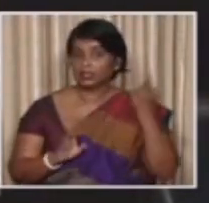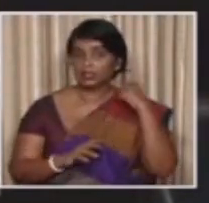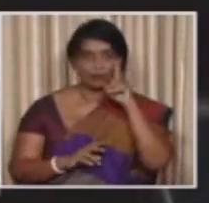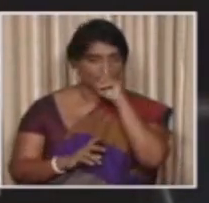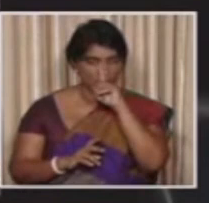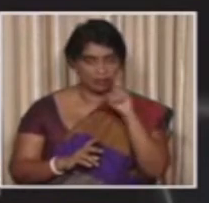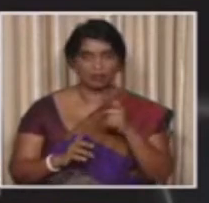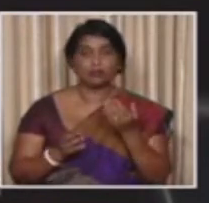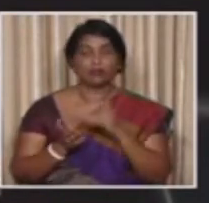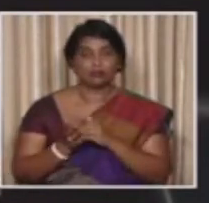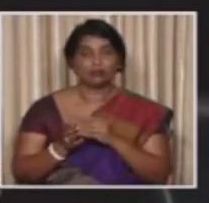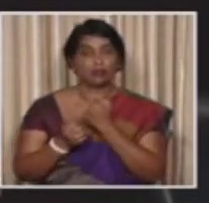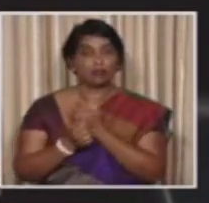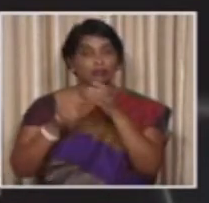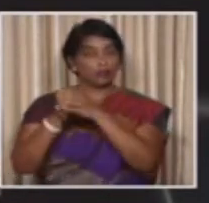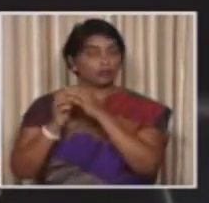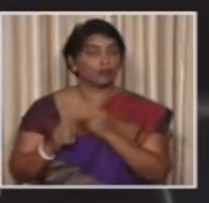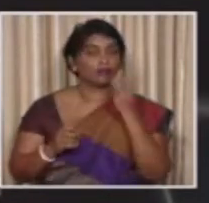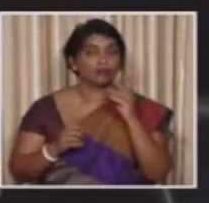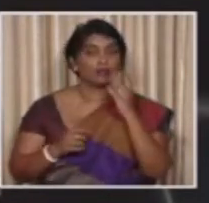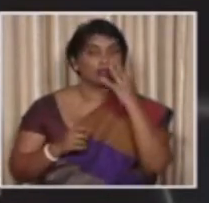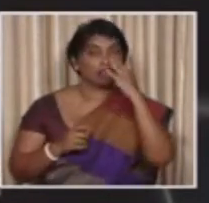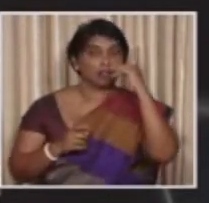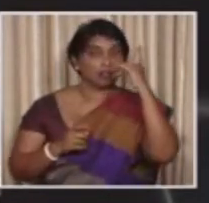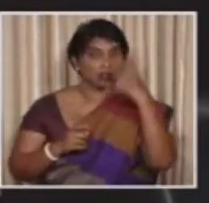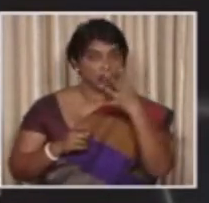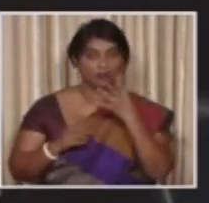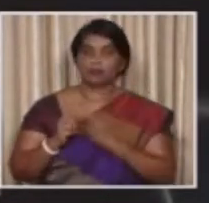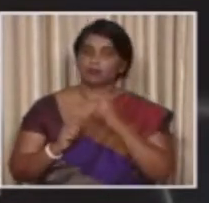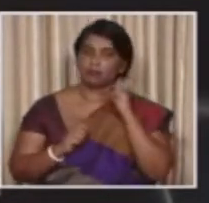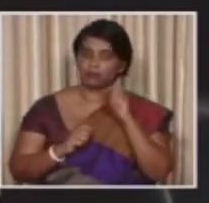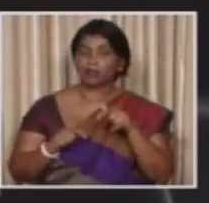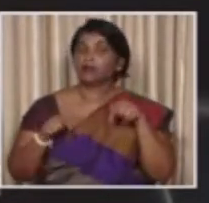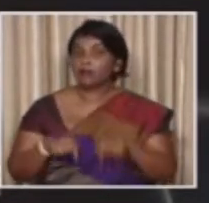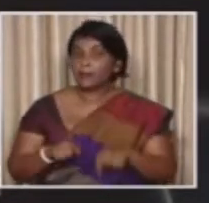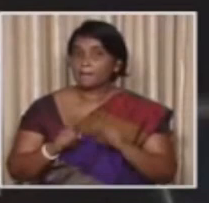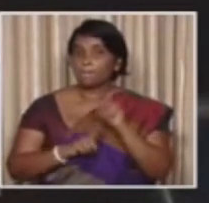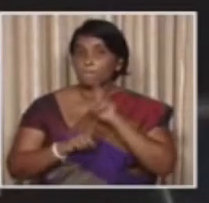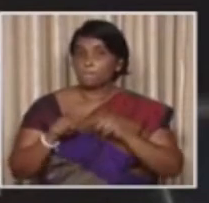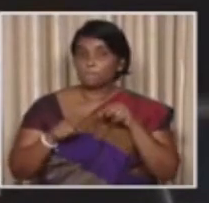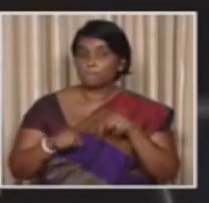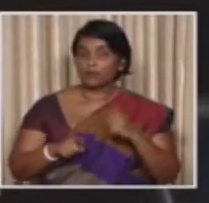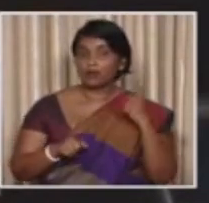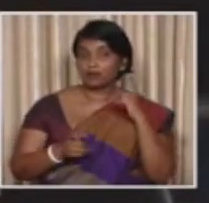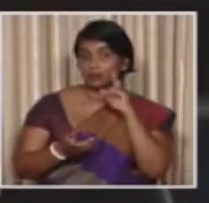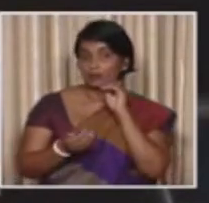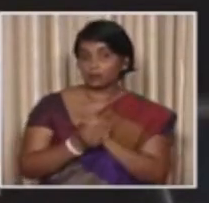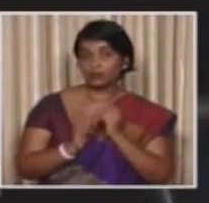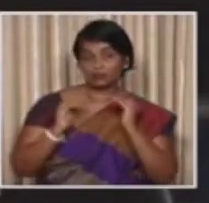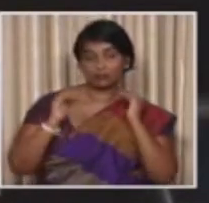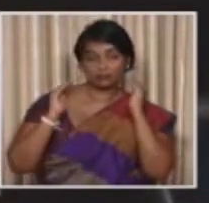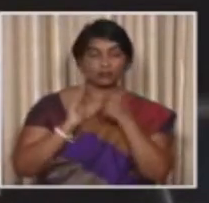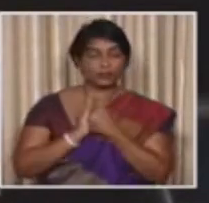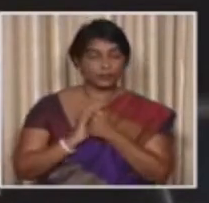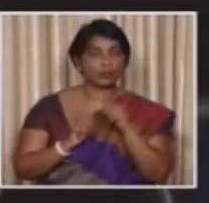මාසේ තවත් ඩිවිෂන්ස් තුනකට 4% එකක් ගෙවන්න තීන්දුව කරා මේ පාර්ලිමේන්තුව ආරක්ෂා කරන උත්තරීතර කියලා කියන